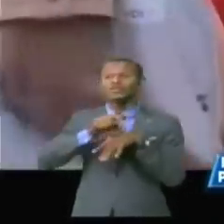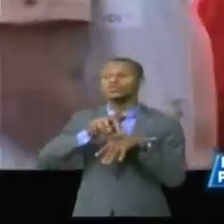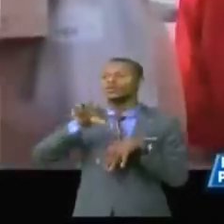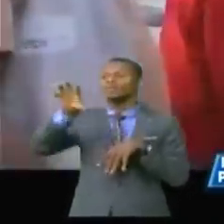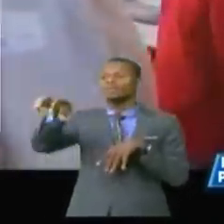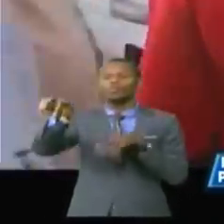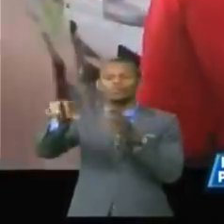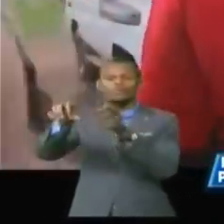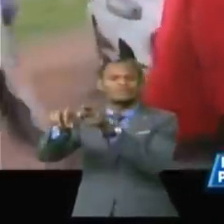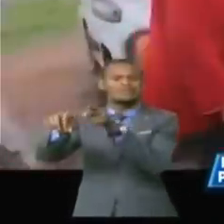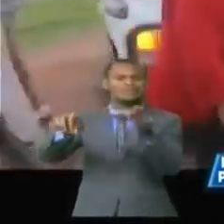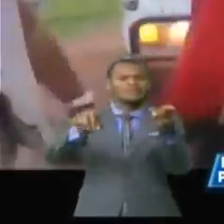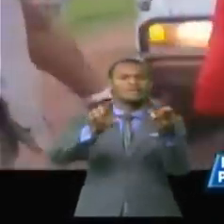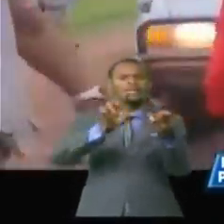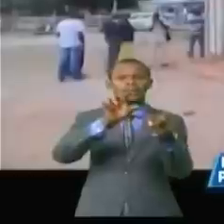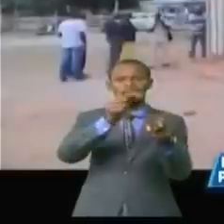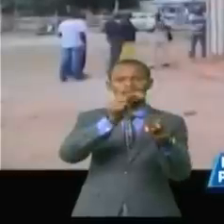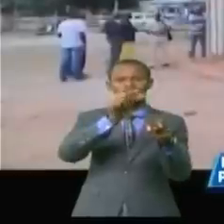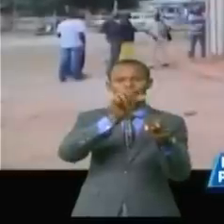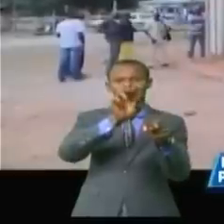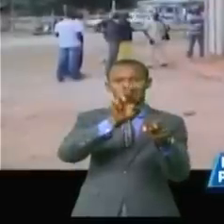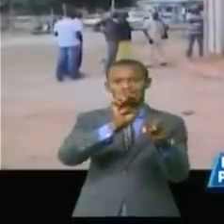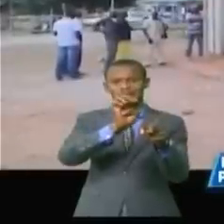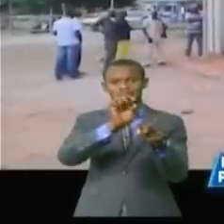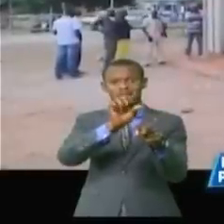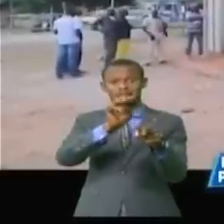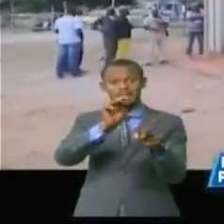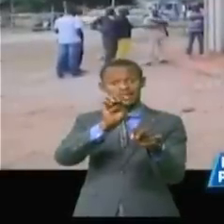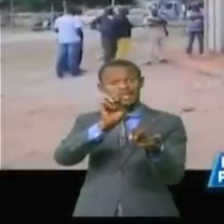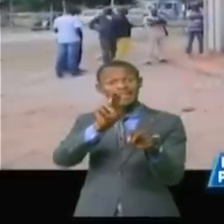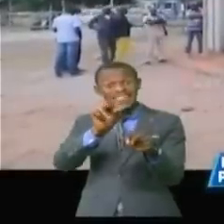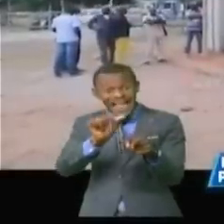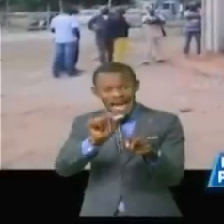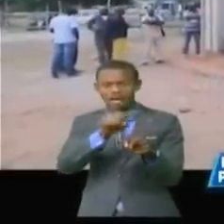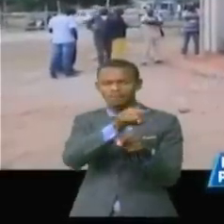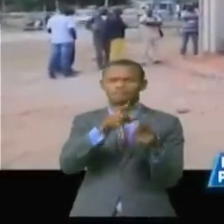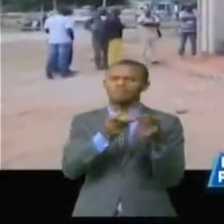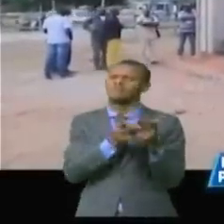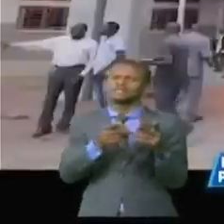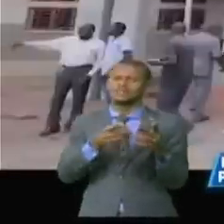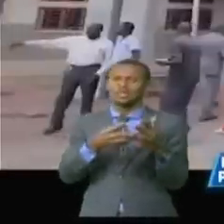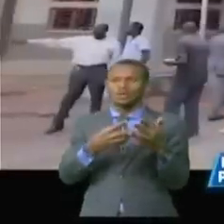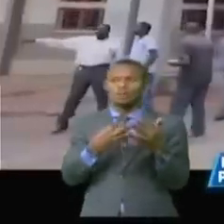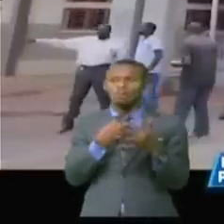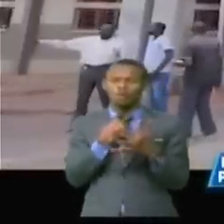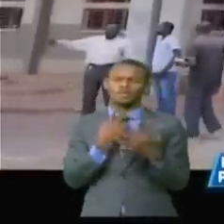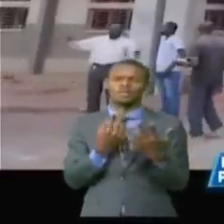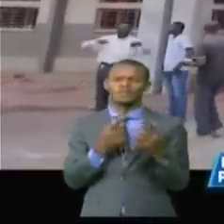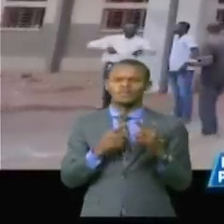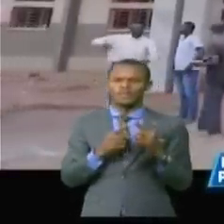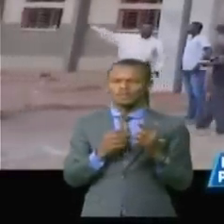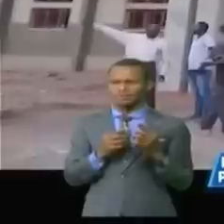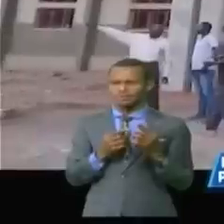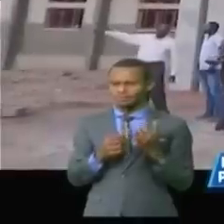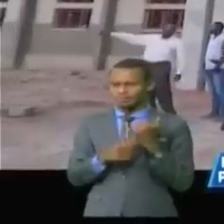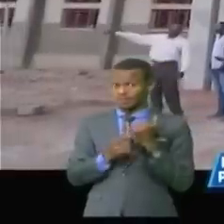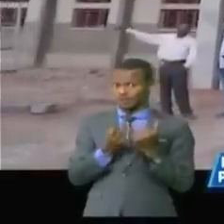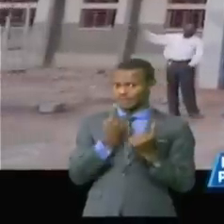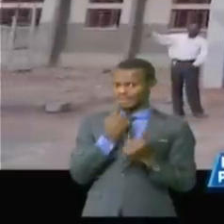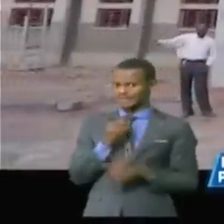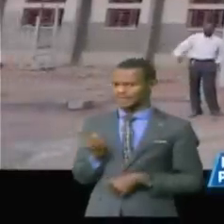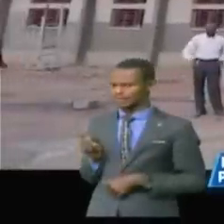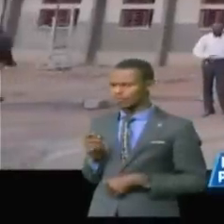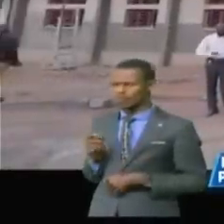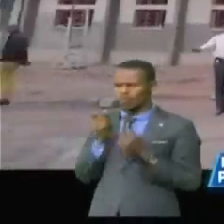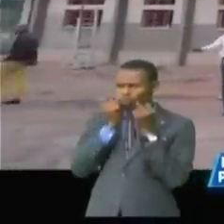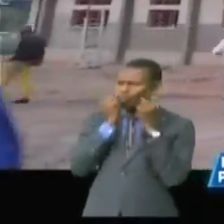Gemena. On n'a jamais vu un programme pareil. Mais quand nous avons vu ce bâtiment en train d'être construit, en tout cas, nous sommes très